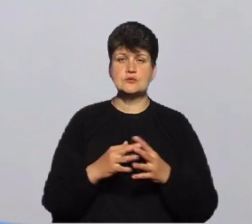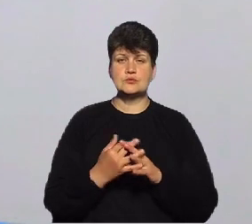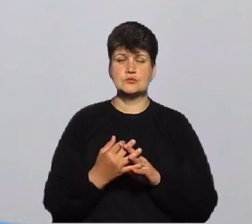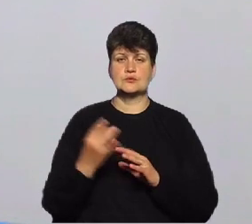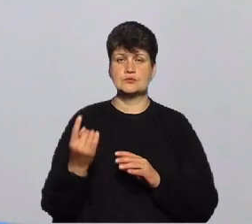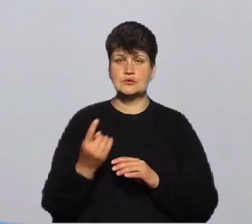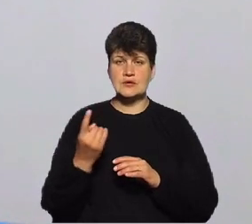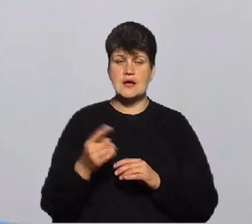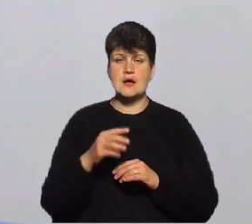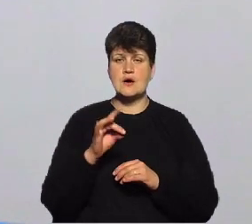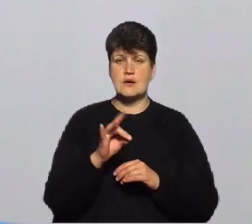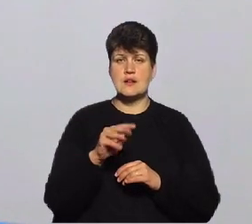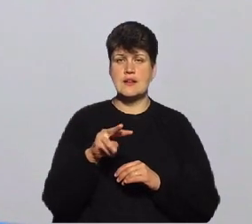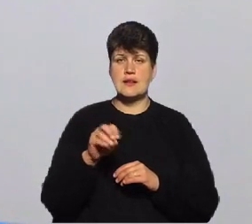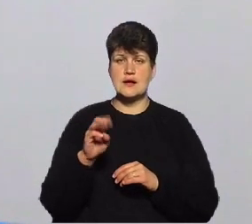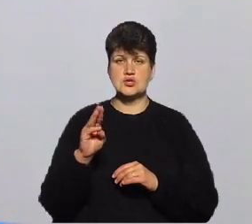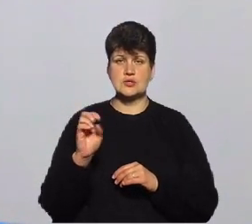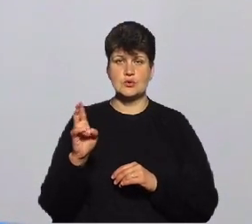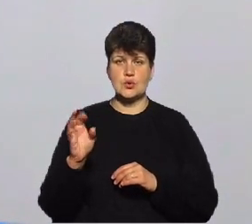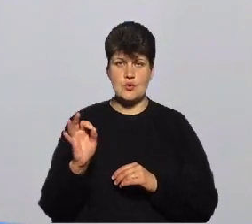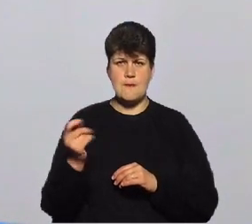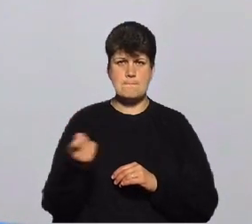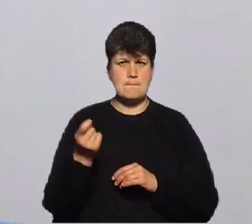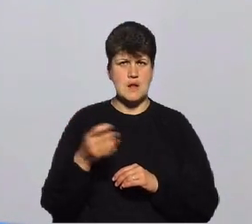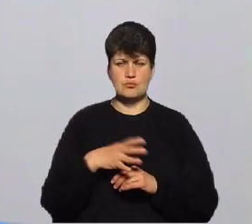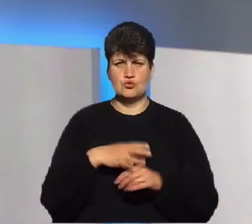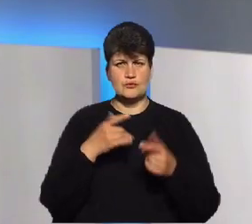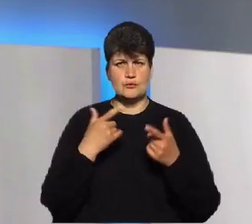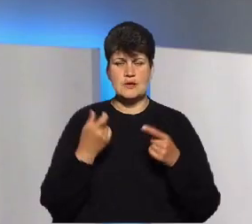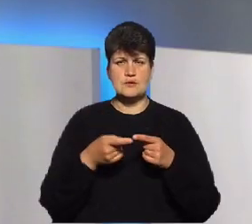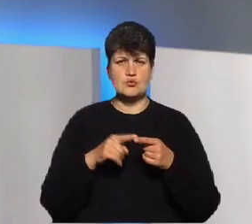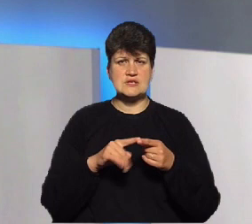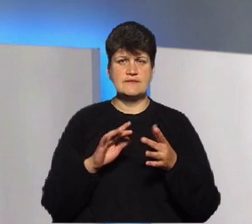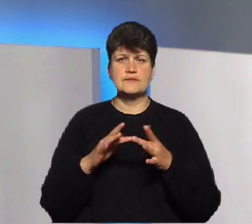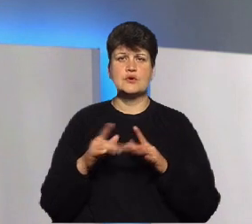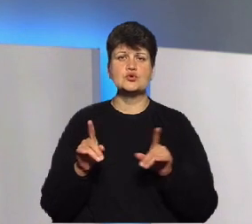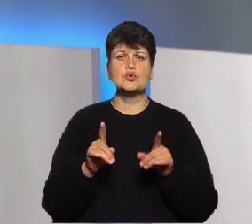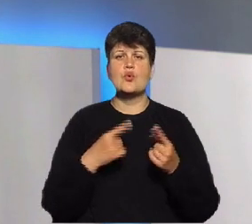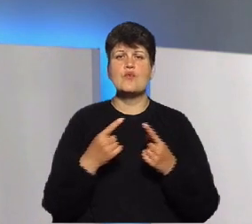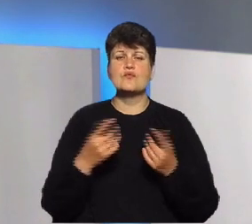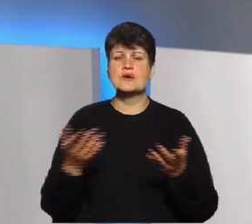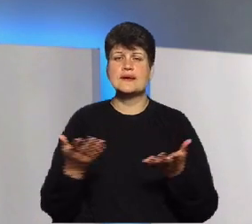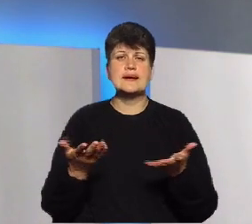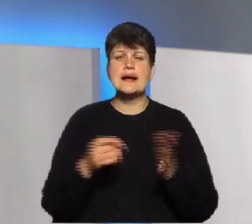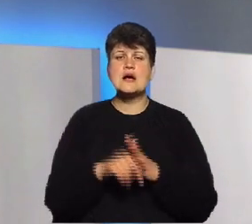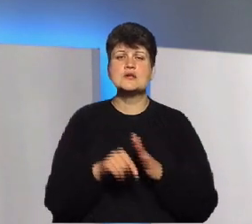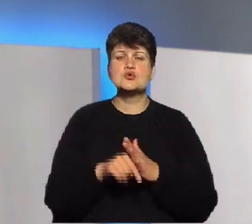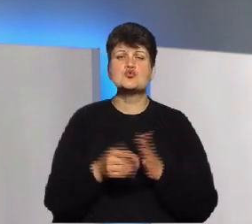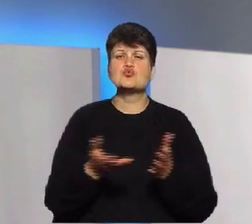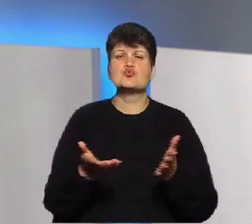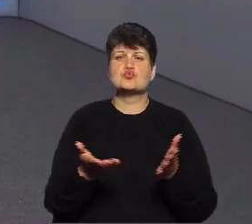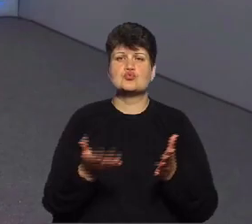Лещенко. Мало дуже було інформації про це в мережі. Про що говорили взагалі, яка суть і зміст, філософія тої здебанки